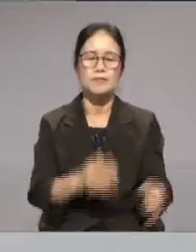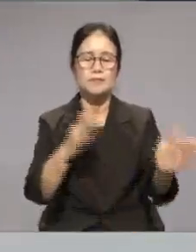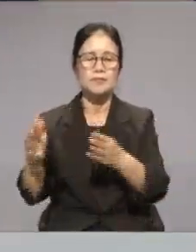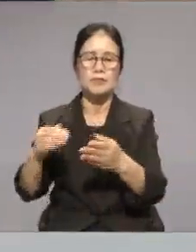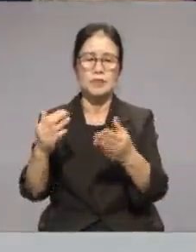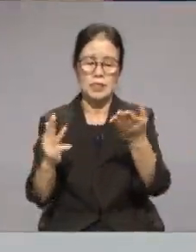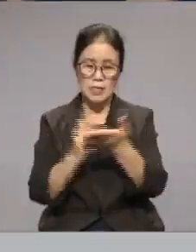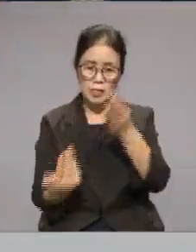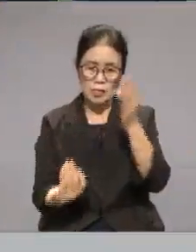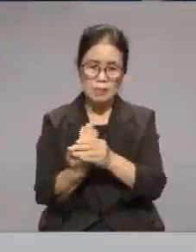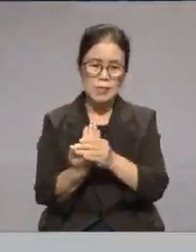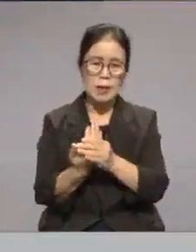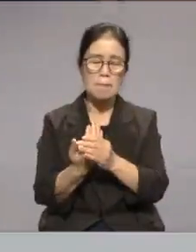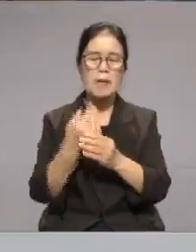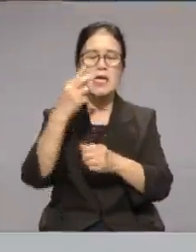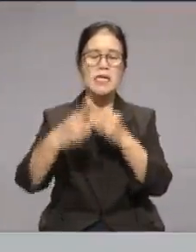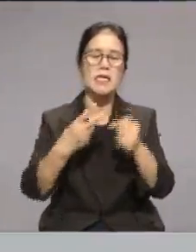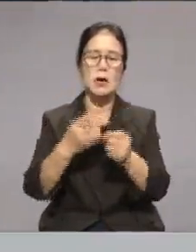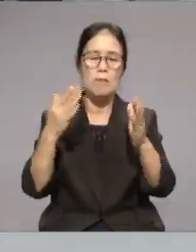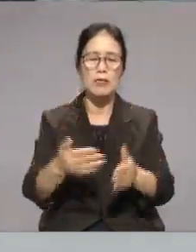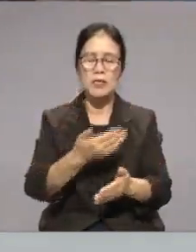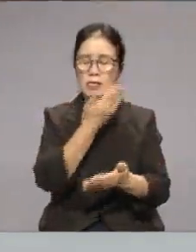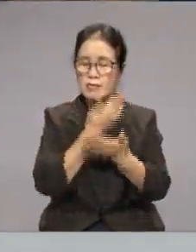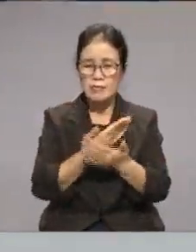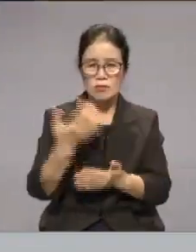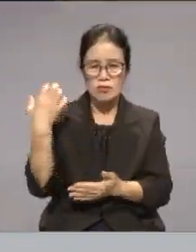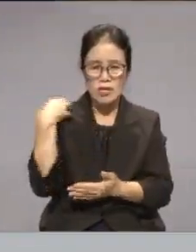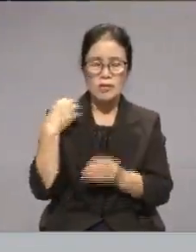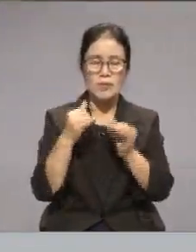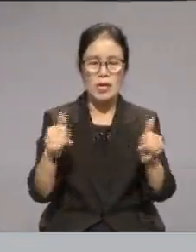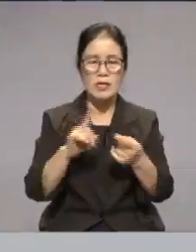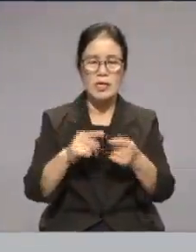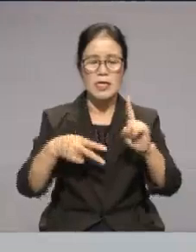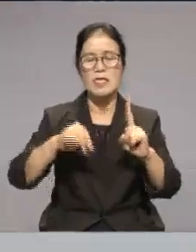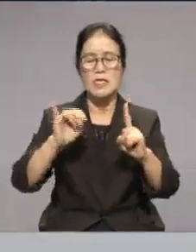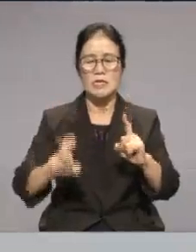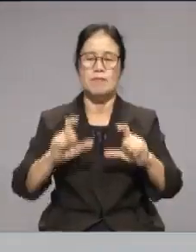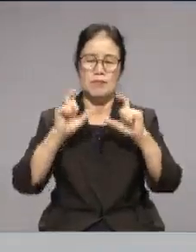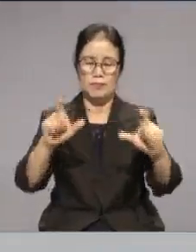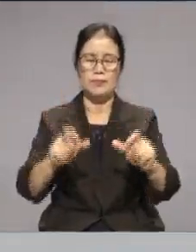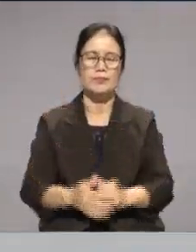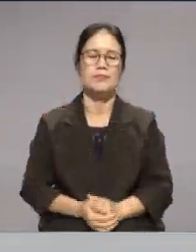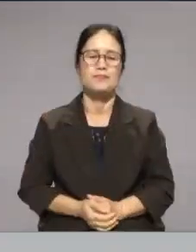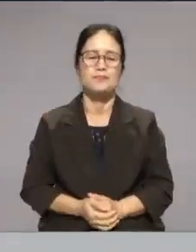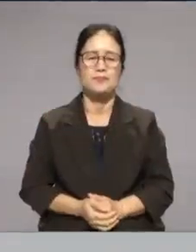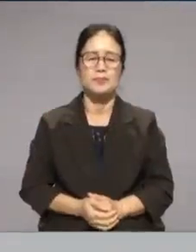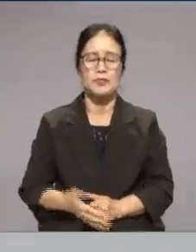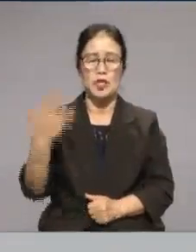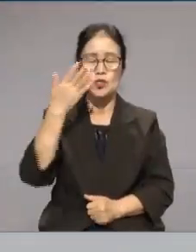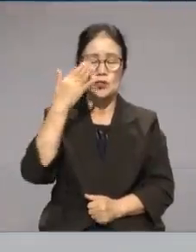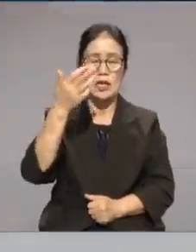이태원 참사가 일어난 지 거의 2년 만에 참사의 핵심 책임자로 지목된 이들에 대한 1심 선고가 나왔습니다. 이임재